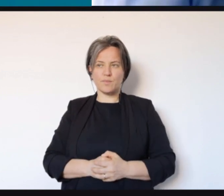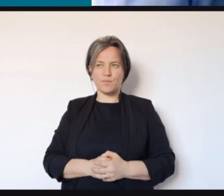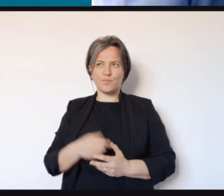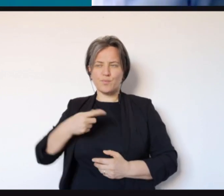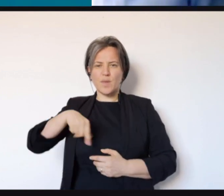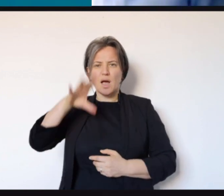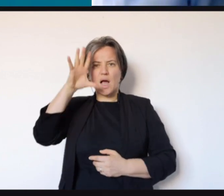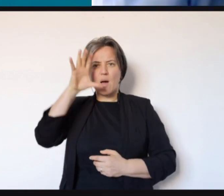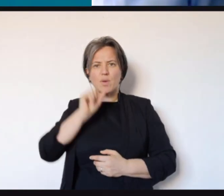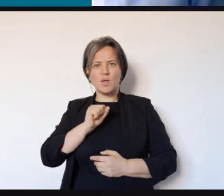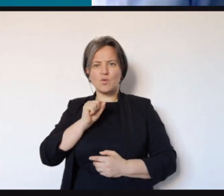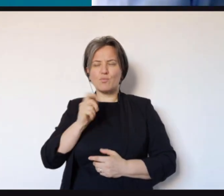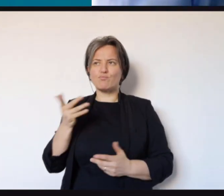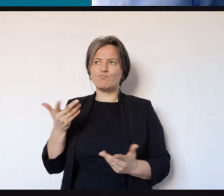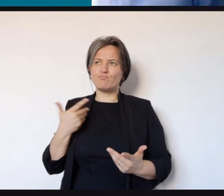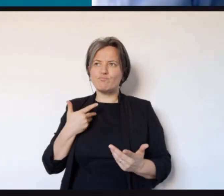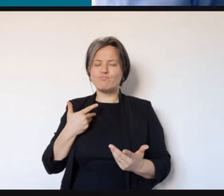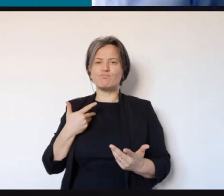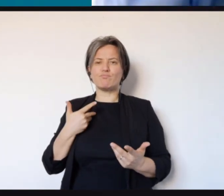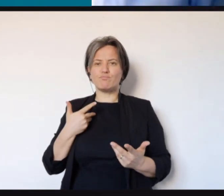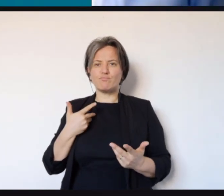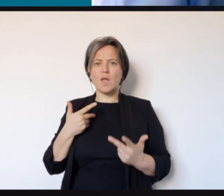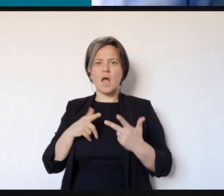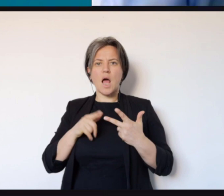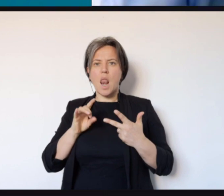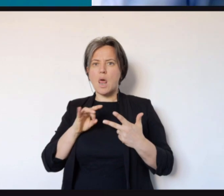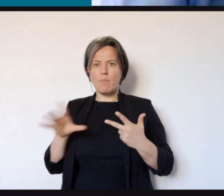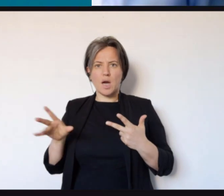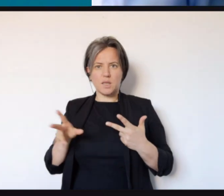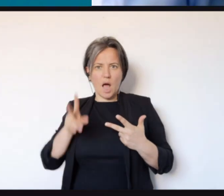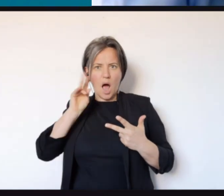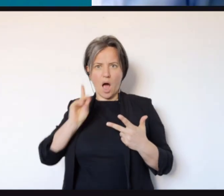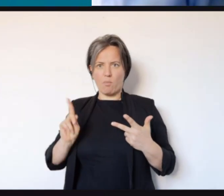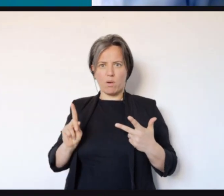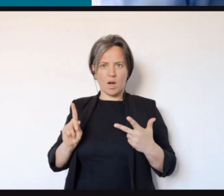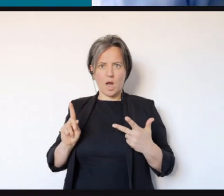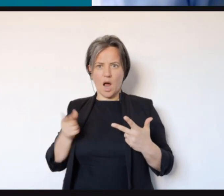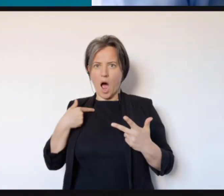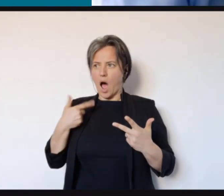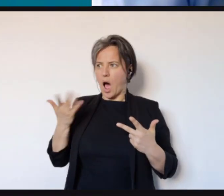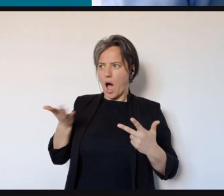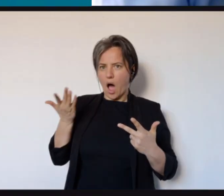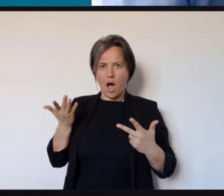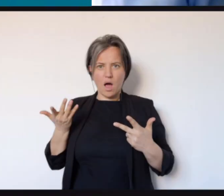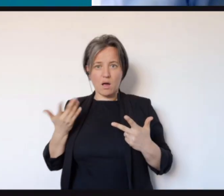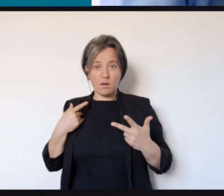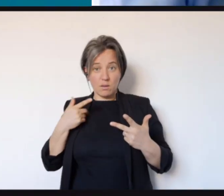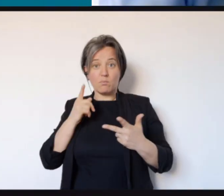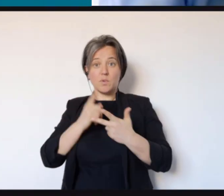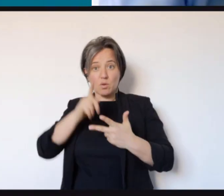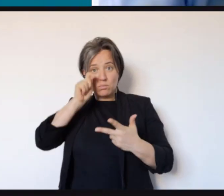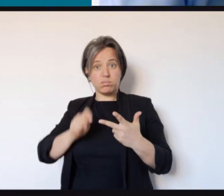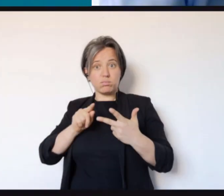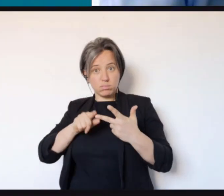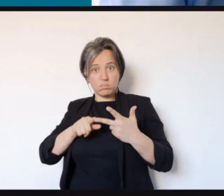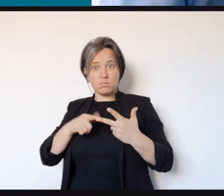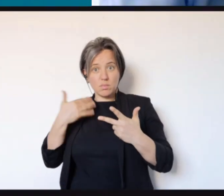ci ha fatto capire anche che la libertà non è scontata e va